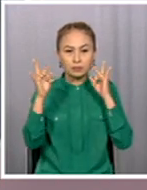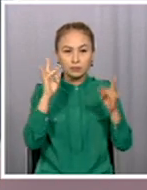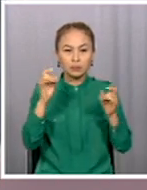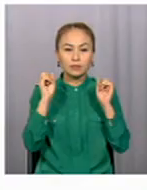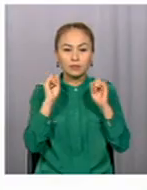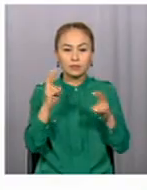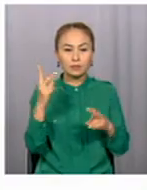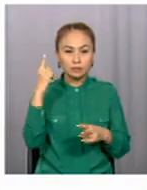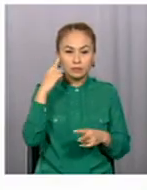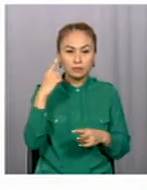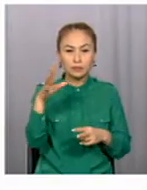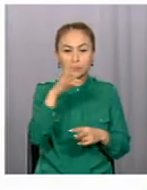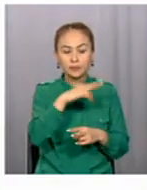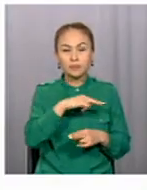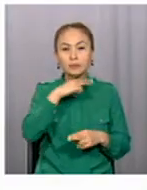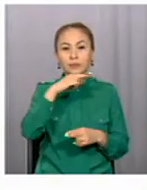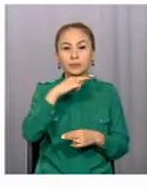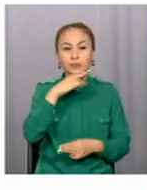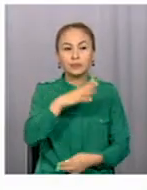шығатынын бақылаған едік.